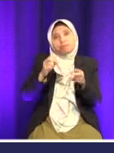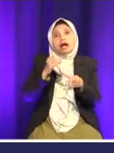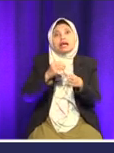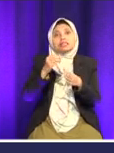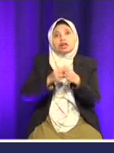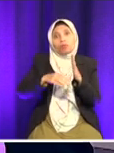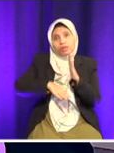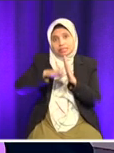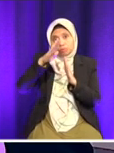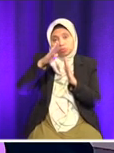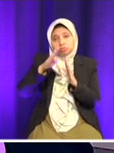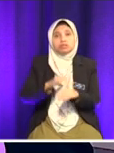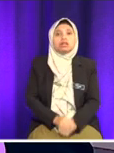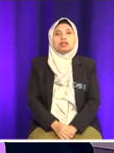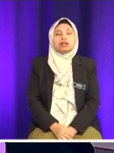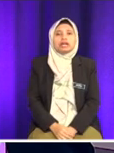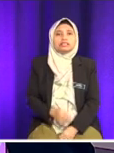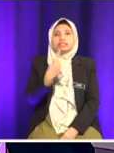siapa ya